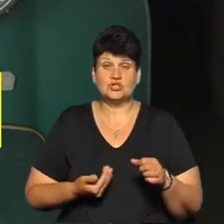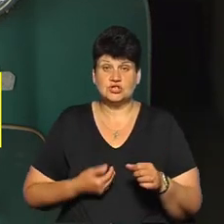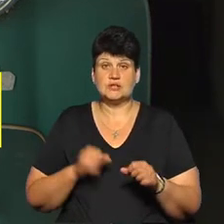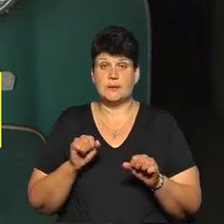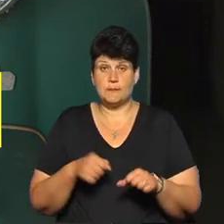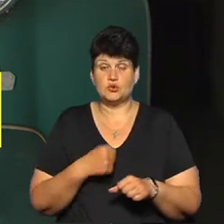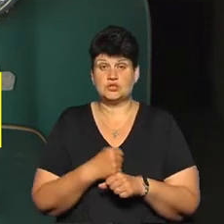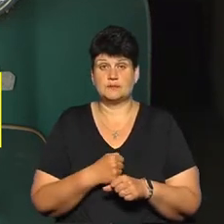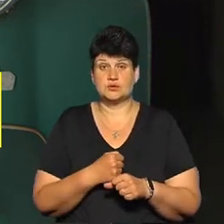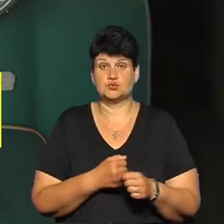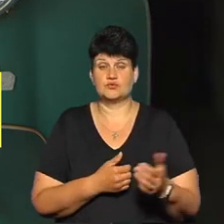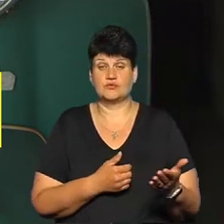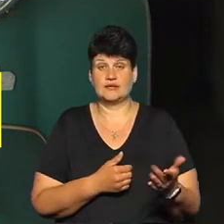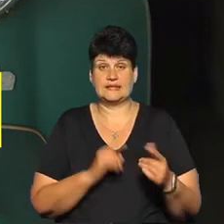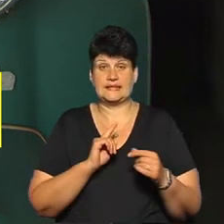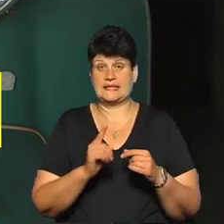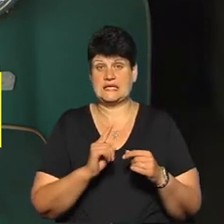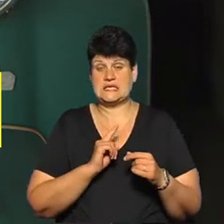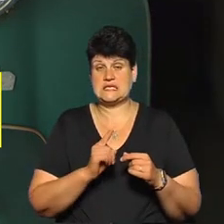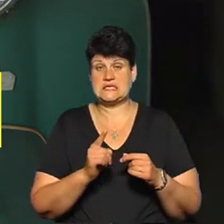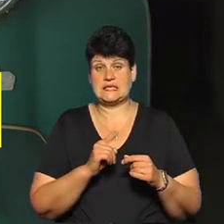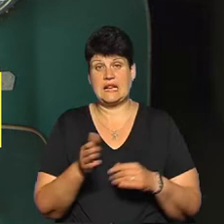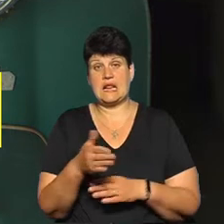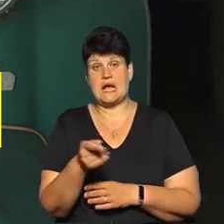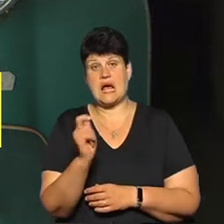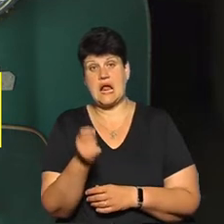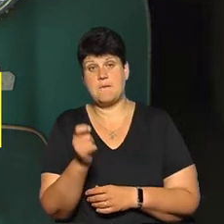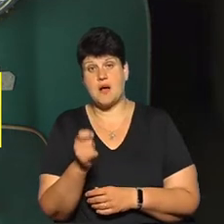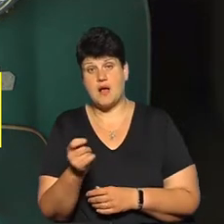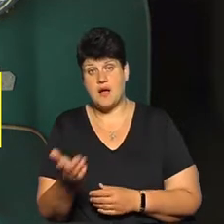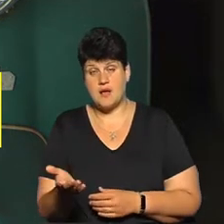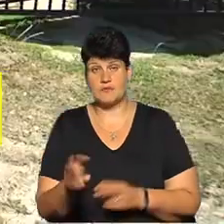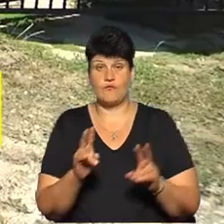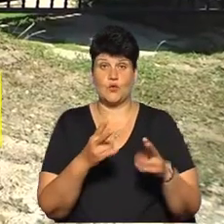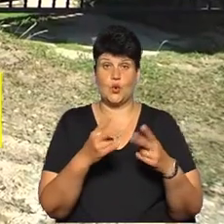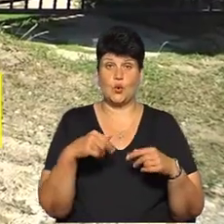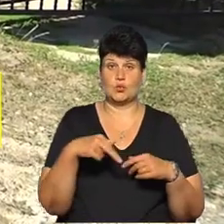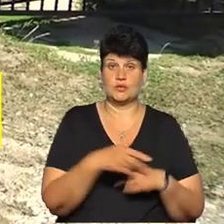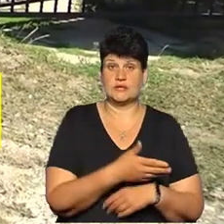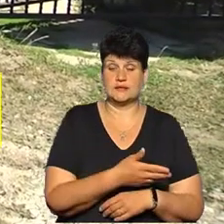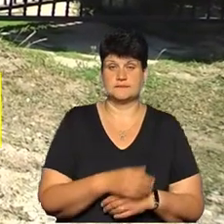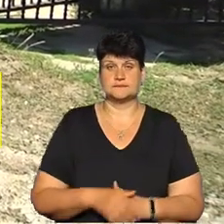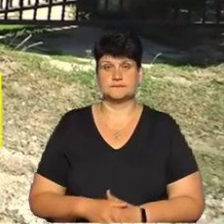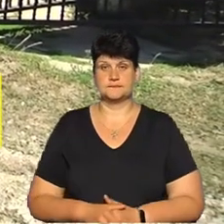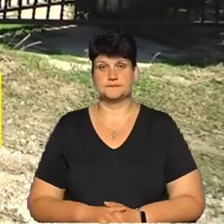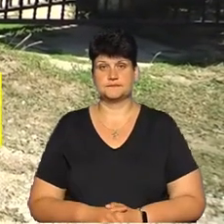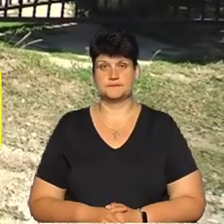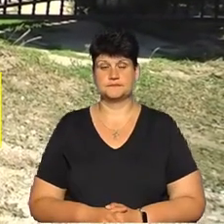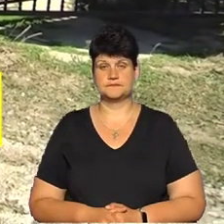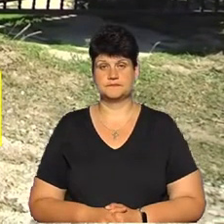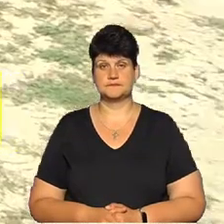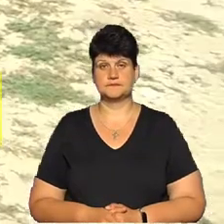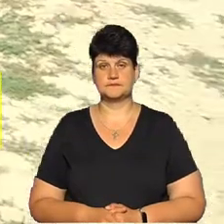і їздити на рибалку, в клуб ходити. Діана Ярошенко, Василь Панчук. Новини